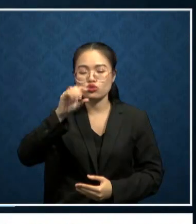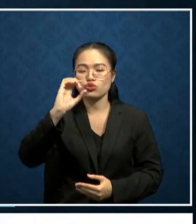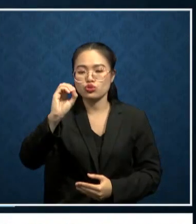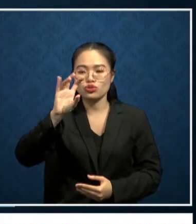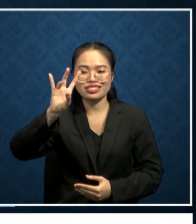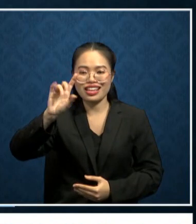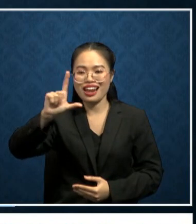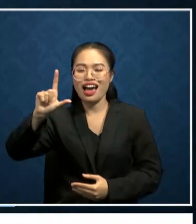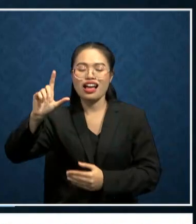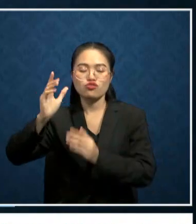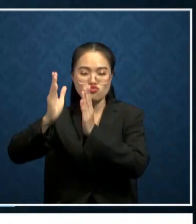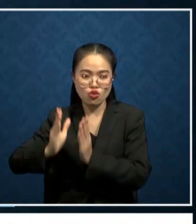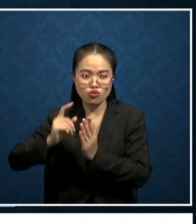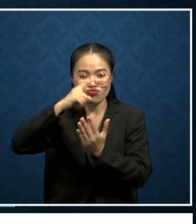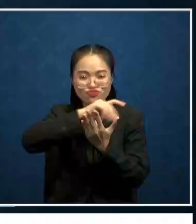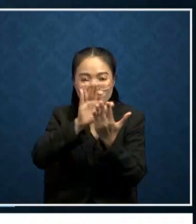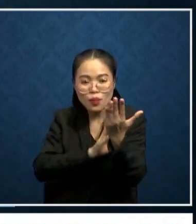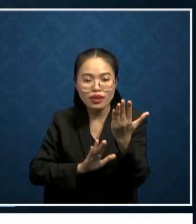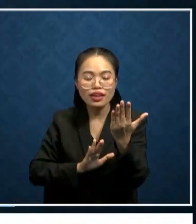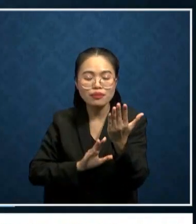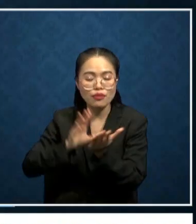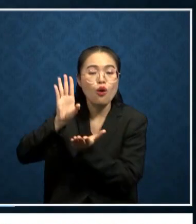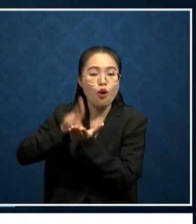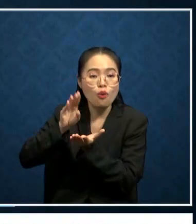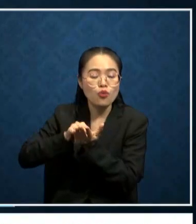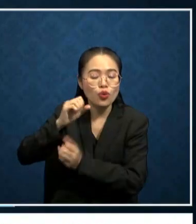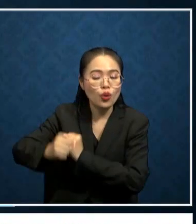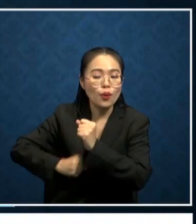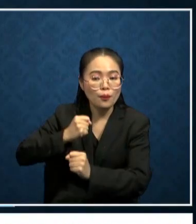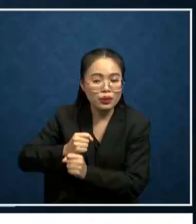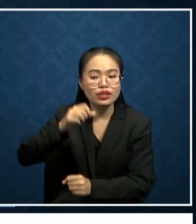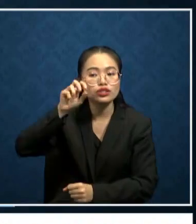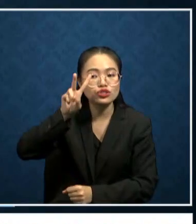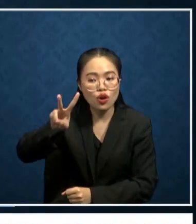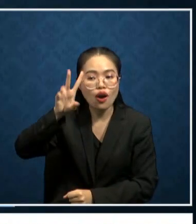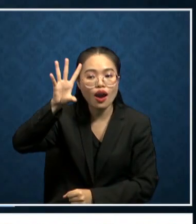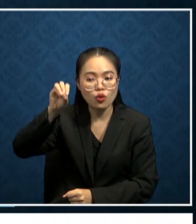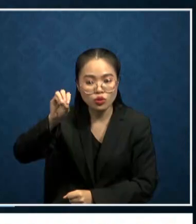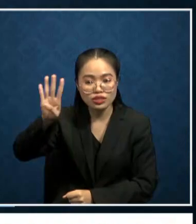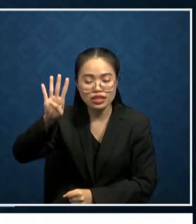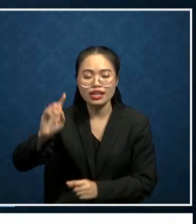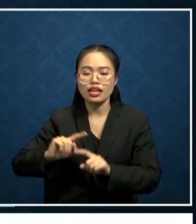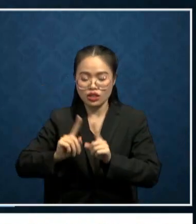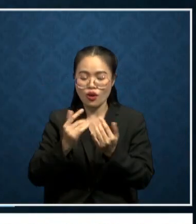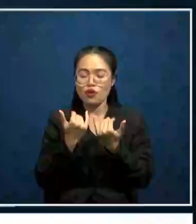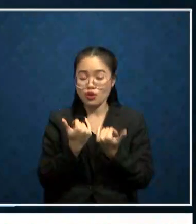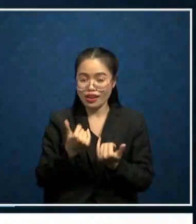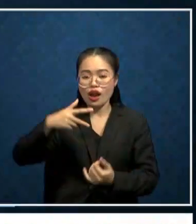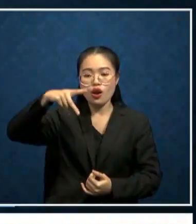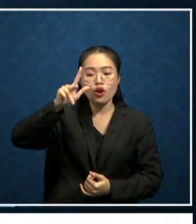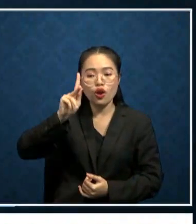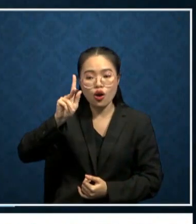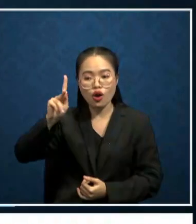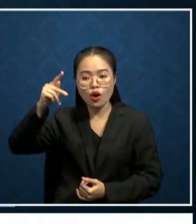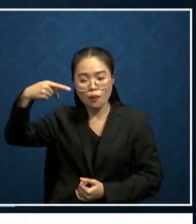33ล้านเศษนั้นน่ะอันนี้เป็นข้อมูลเมื่อปี 64นะกกพควรเป็นการติดตามเร่งรัดการไฟฟ้า